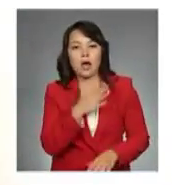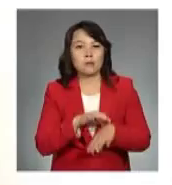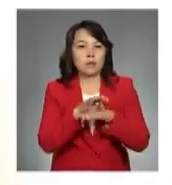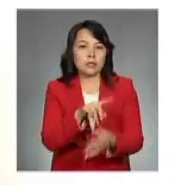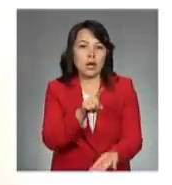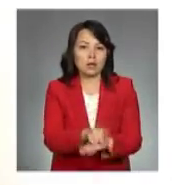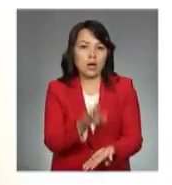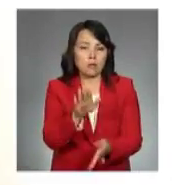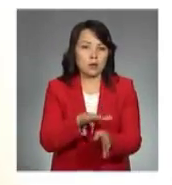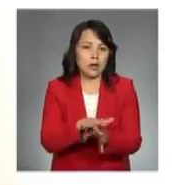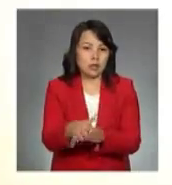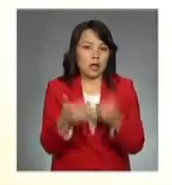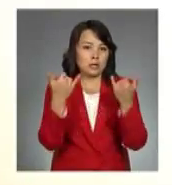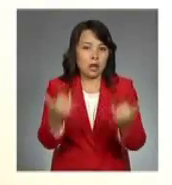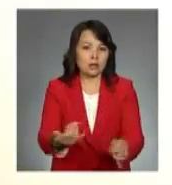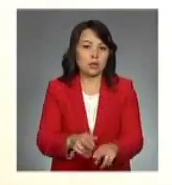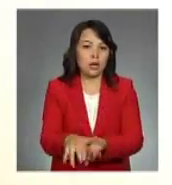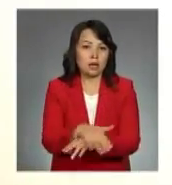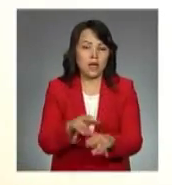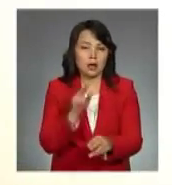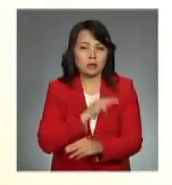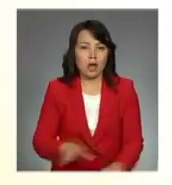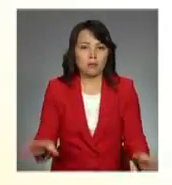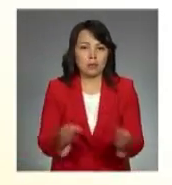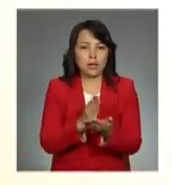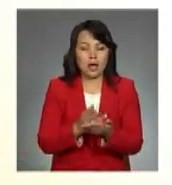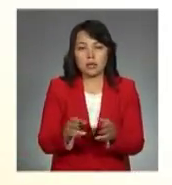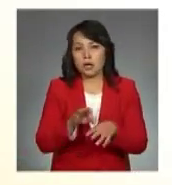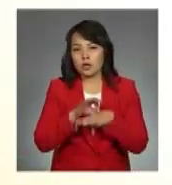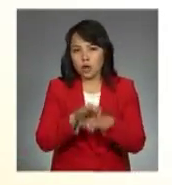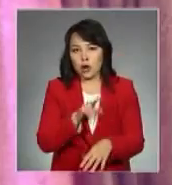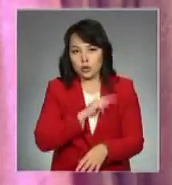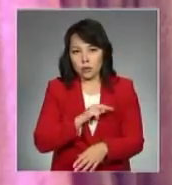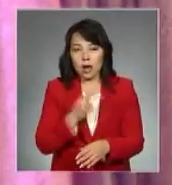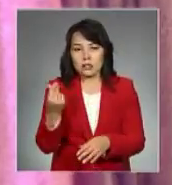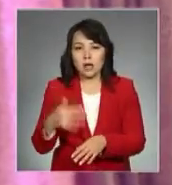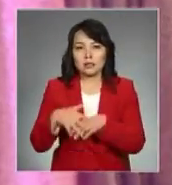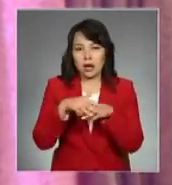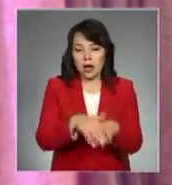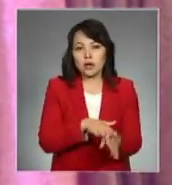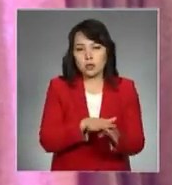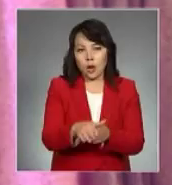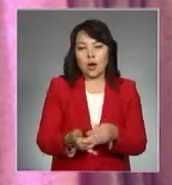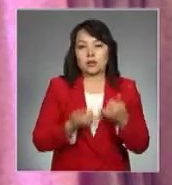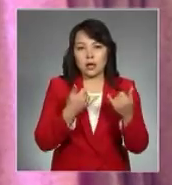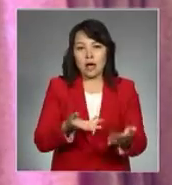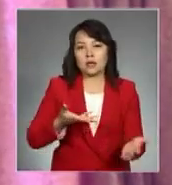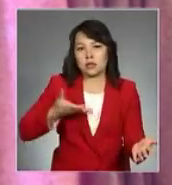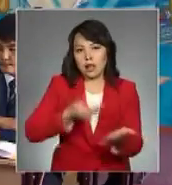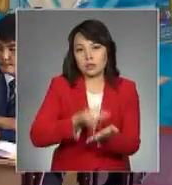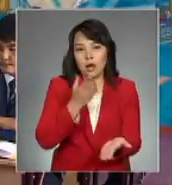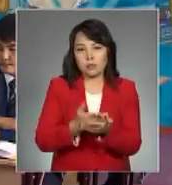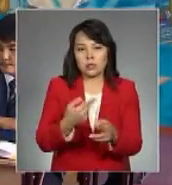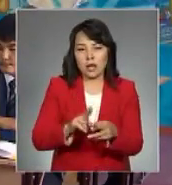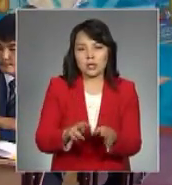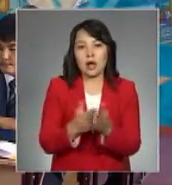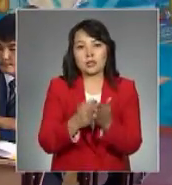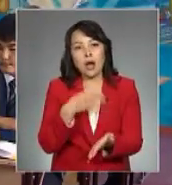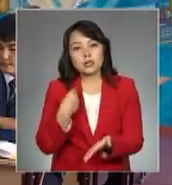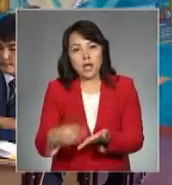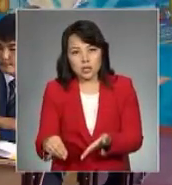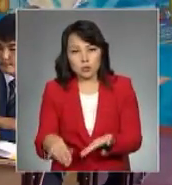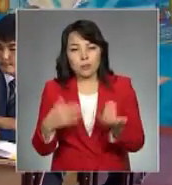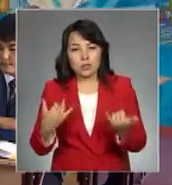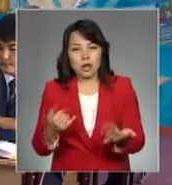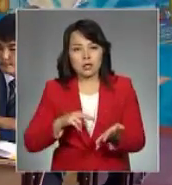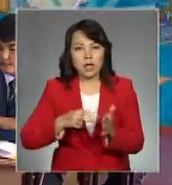Бүгінде жергілікті атқарушы органдармен бірлесе жұмыс атқарылып жатыр. Қаражат түгел төленген. Қазір кітаптарды сатып алу мен оларды мектептерге